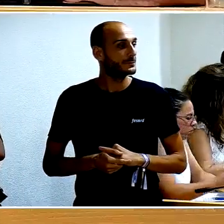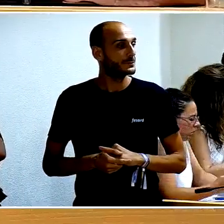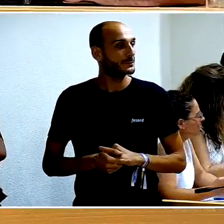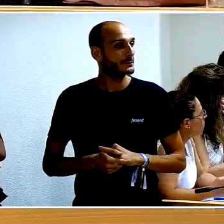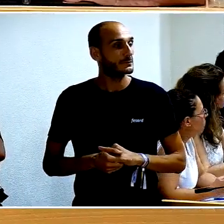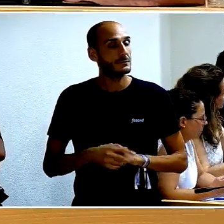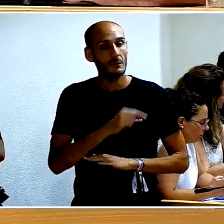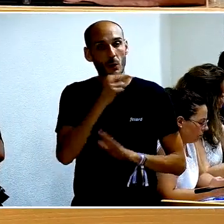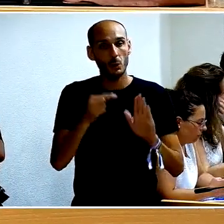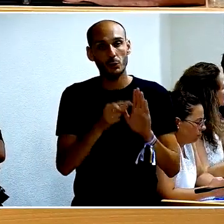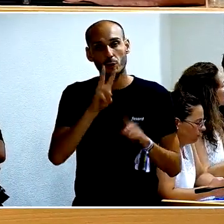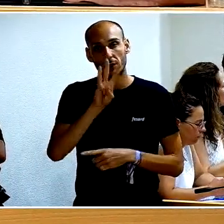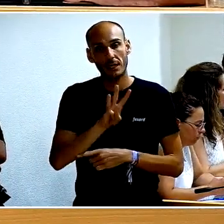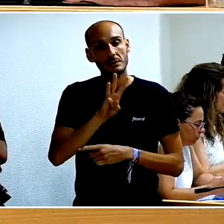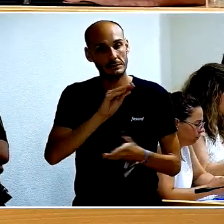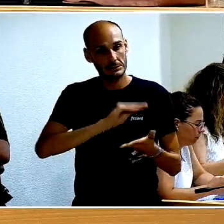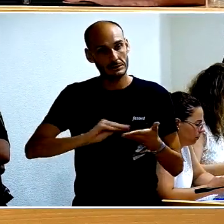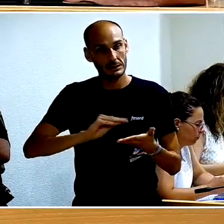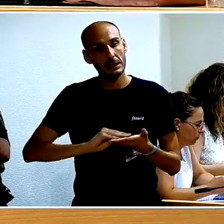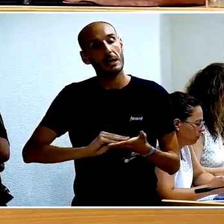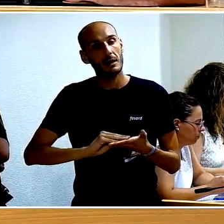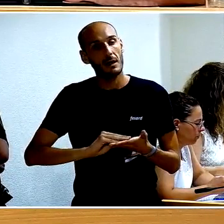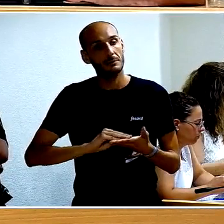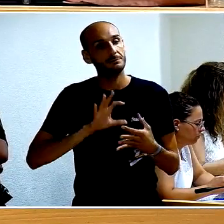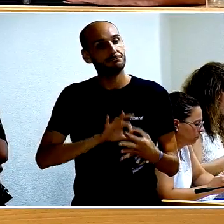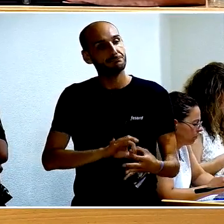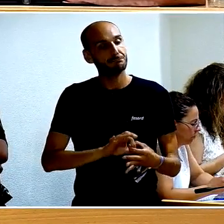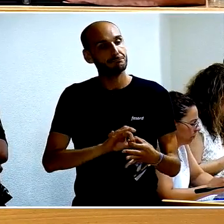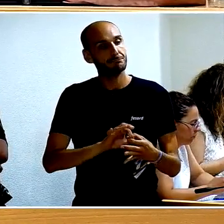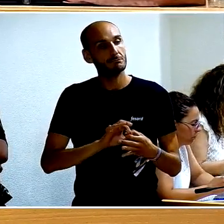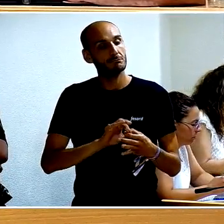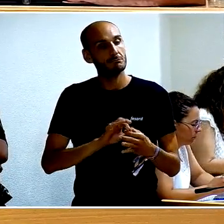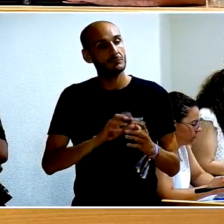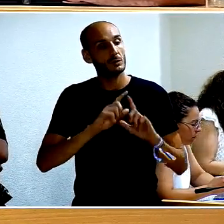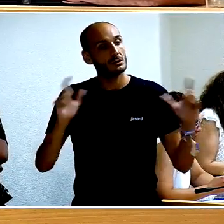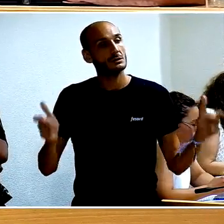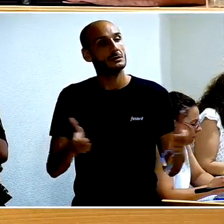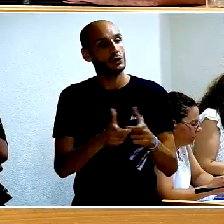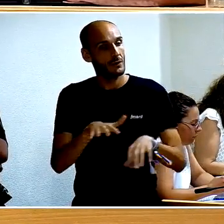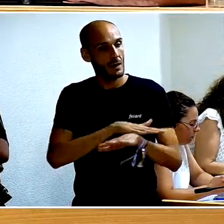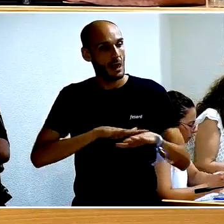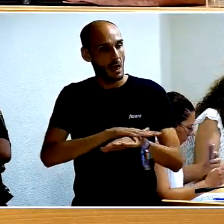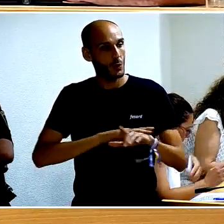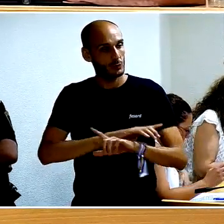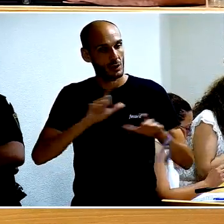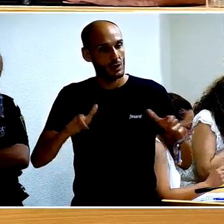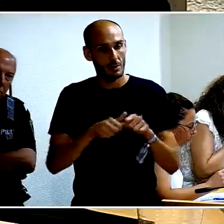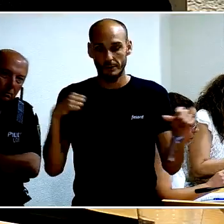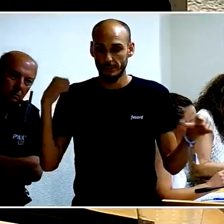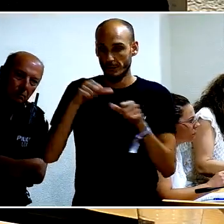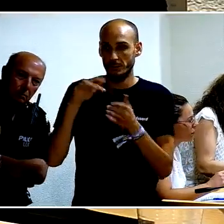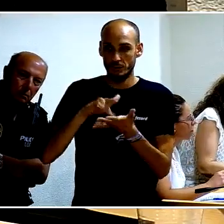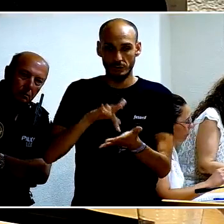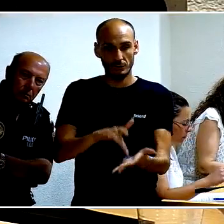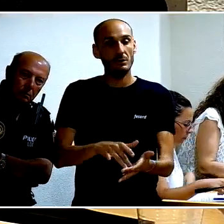El punt número 3 és de secretaria, són sessions de la Junta de Govern Local celebrades des de l'última sessió ordinària de ple. Se da cuenta